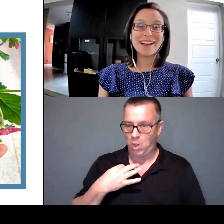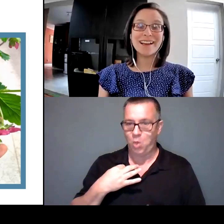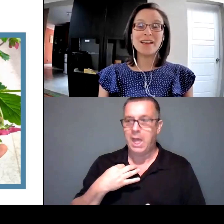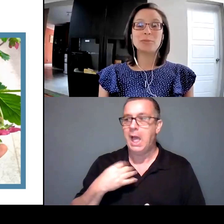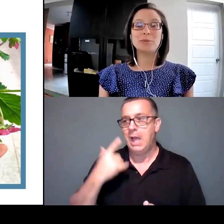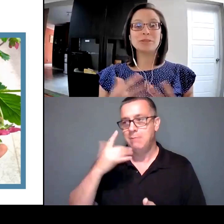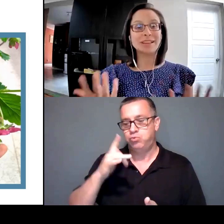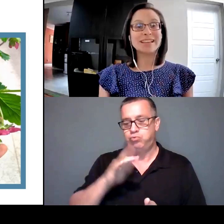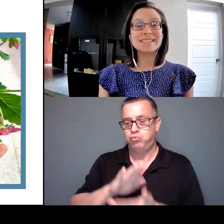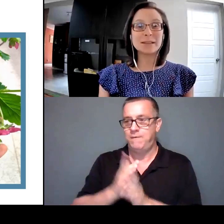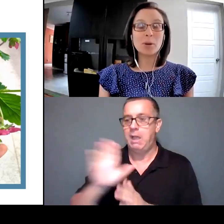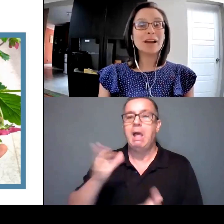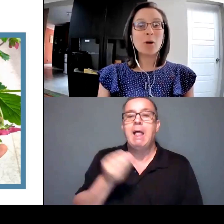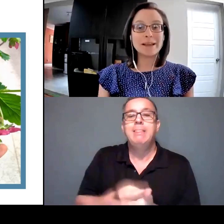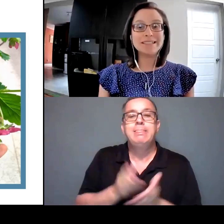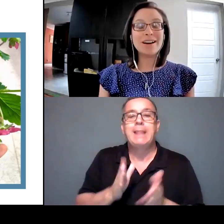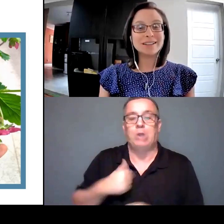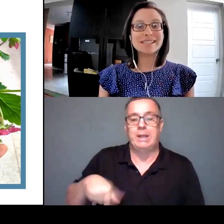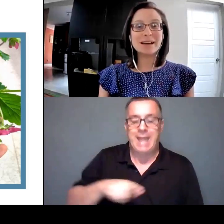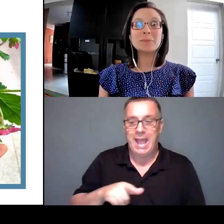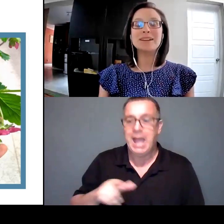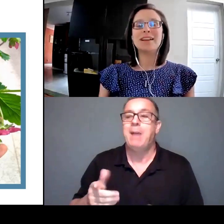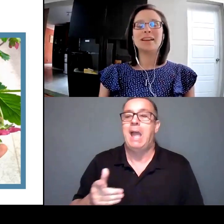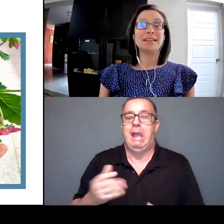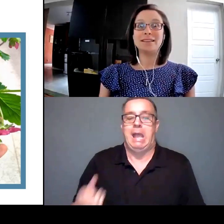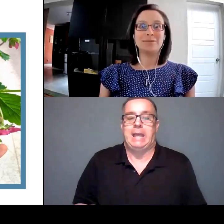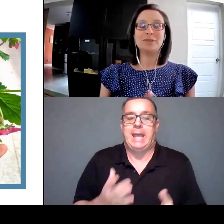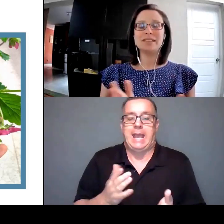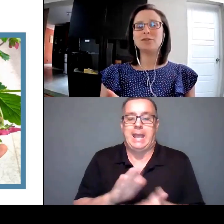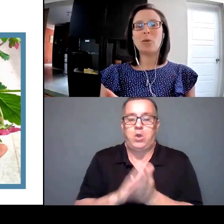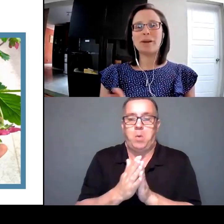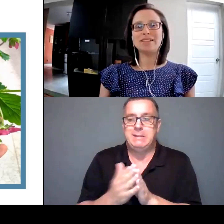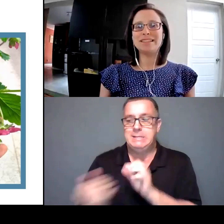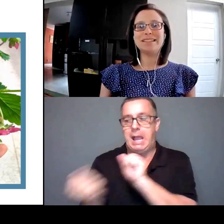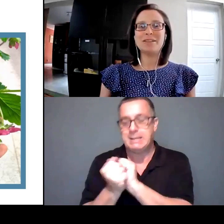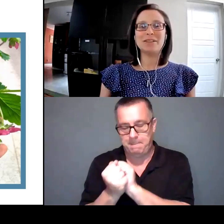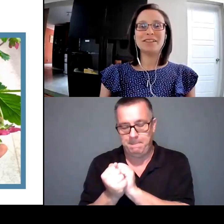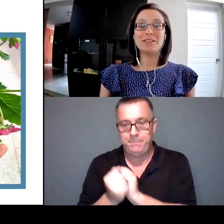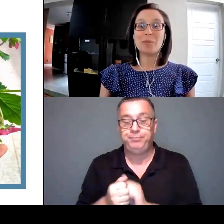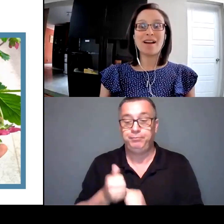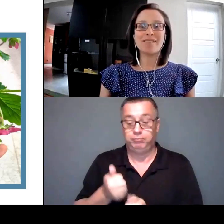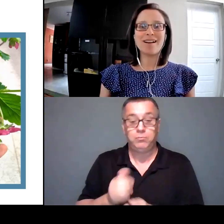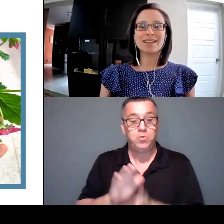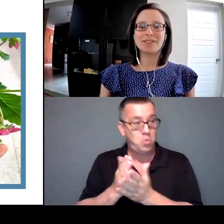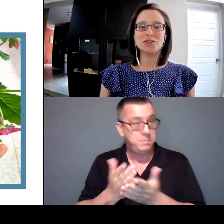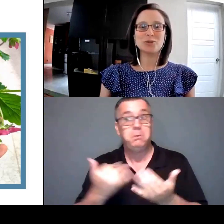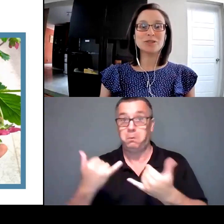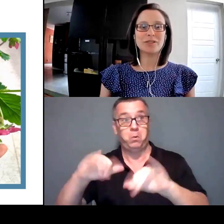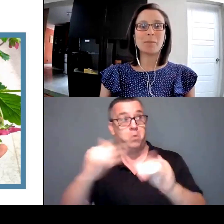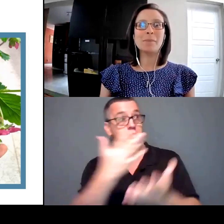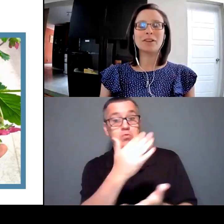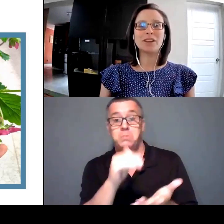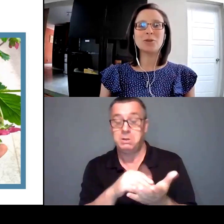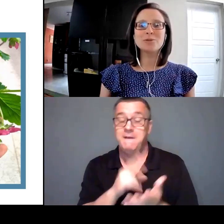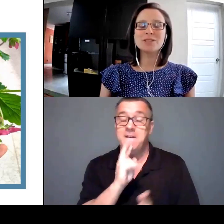trésorière. Puis, on a créé cette première compagnie-là ensemble. Puis, c'est une compagnie qui opère encore, qui fait des choses